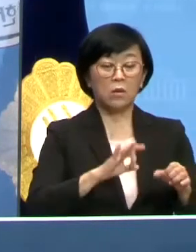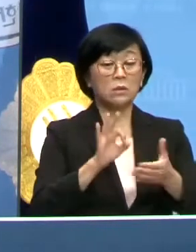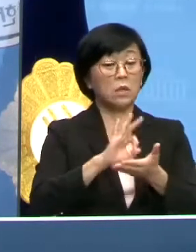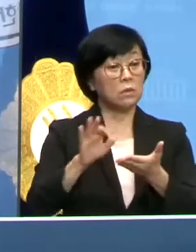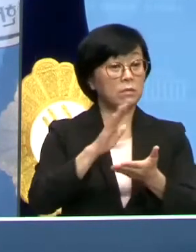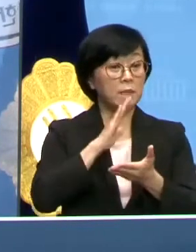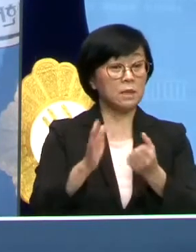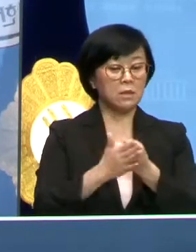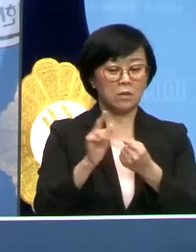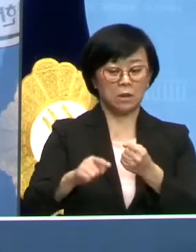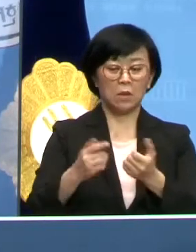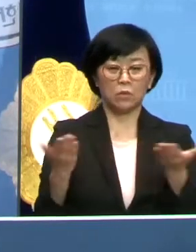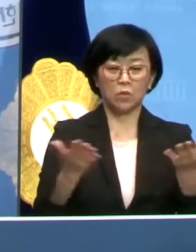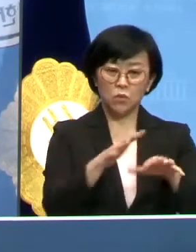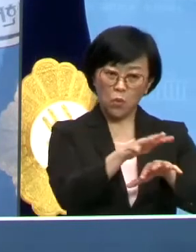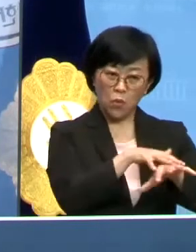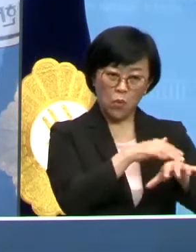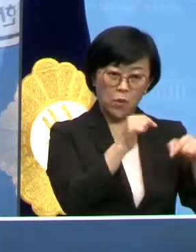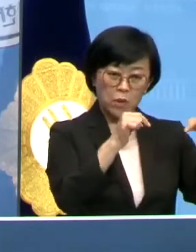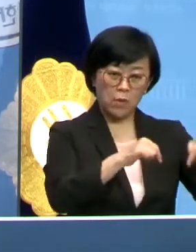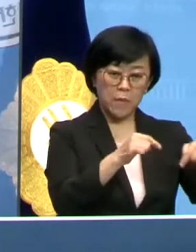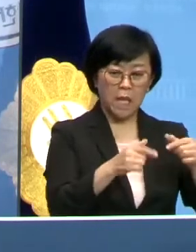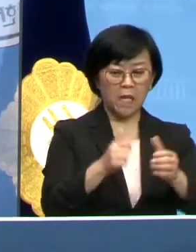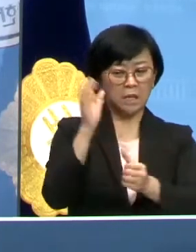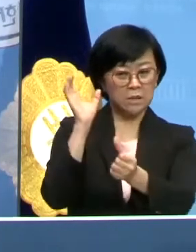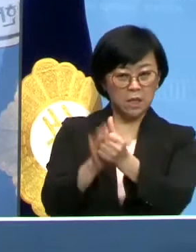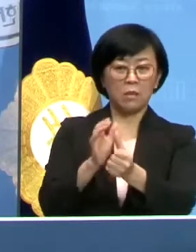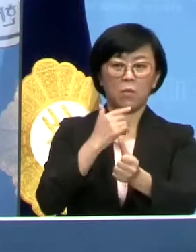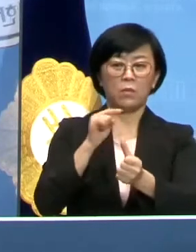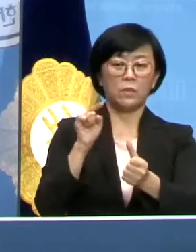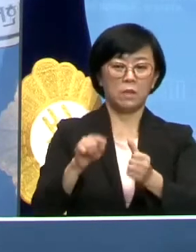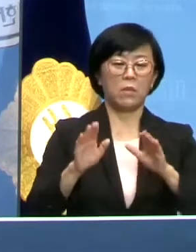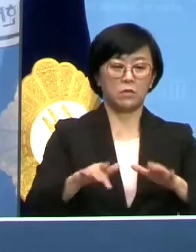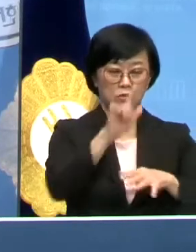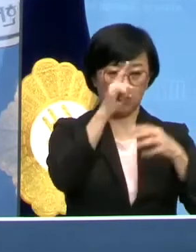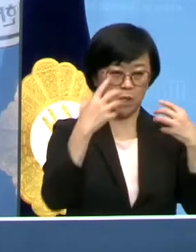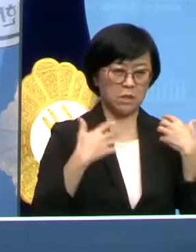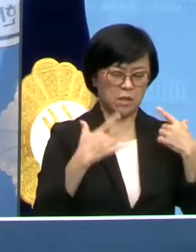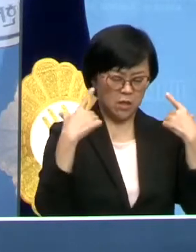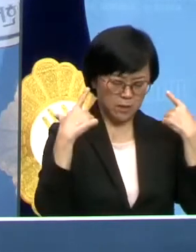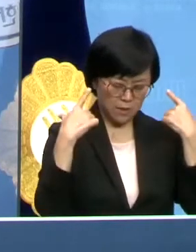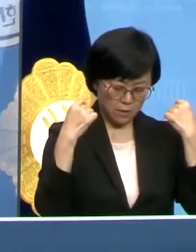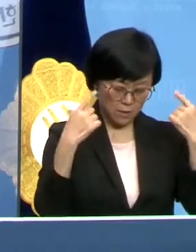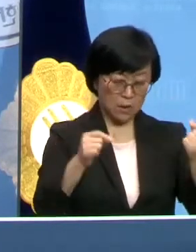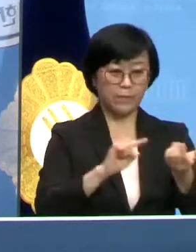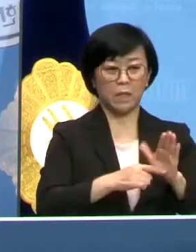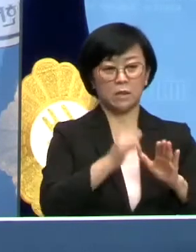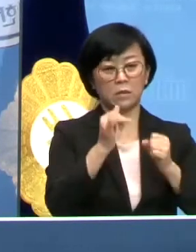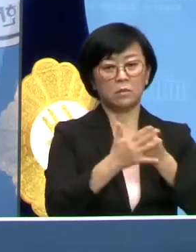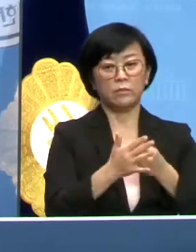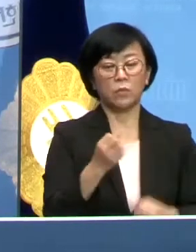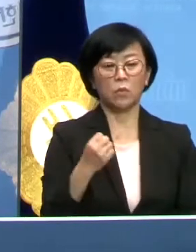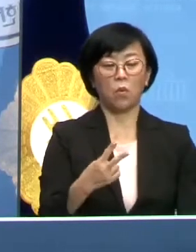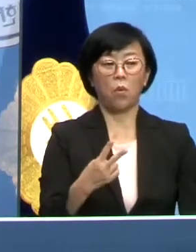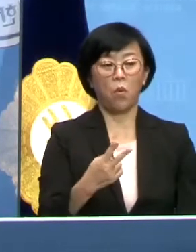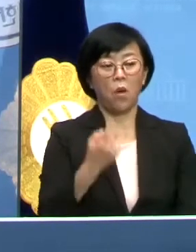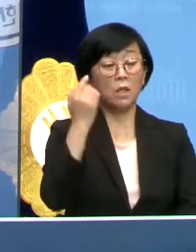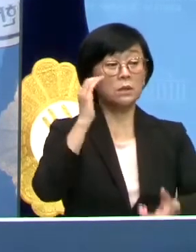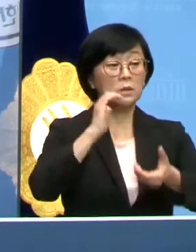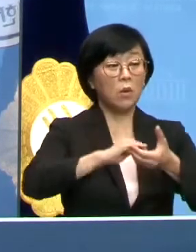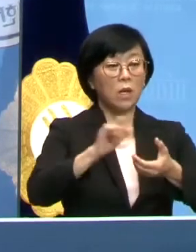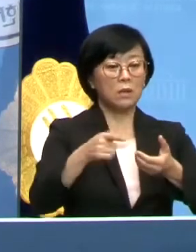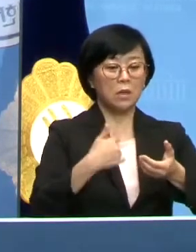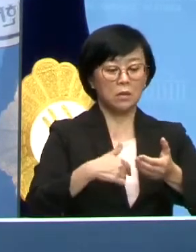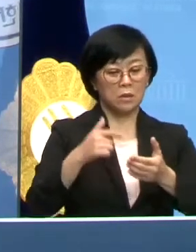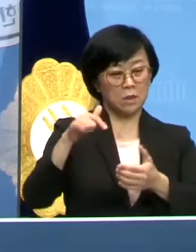이면서도 노 저희 비해 책임을 주지 않는 형태가 이번 종교 수도 예전 합니다 심지어 청와대 조차